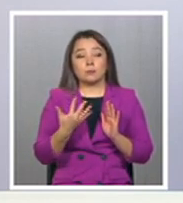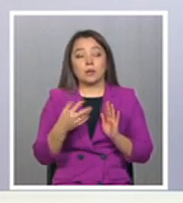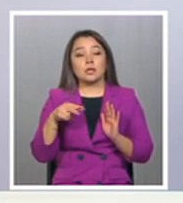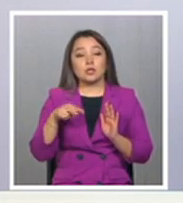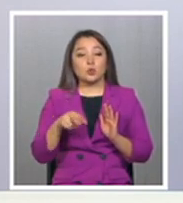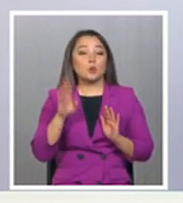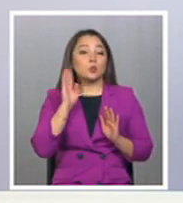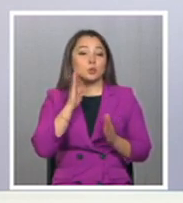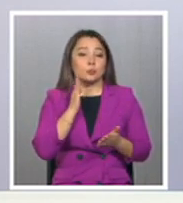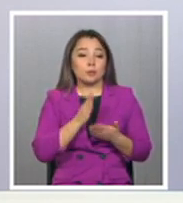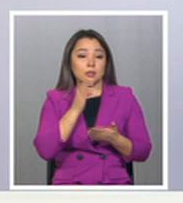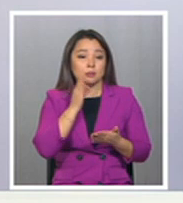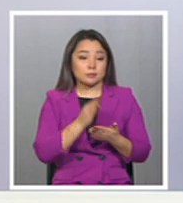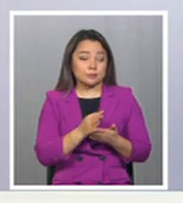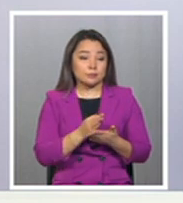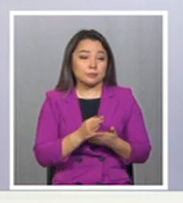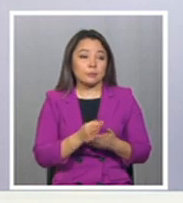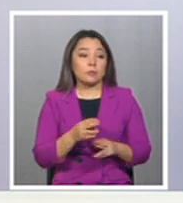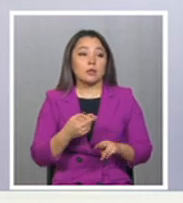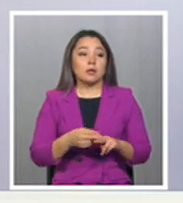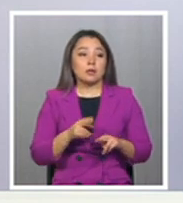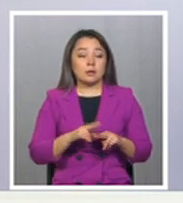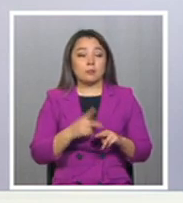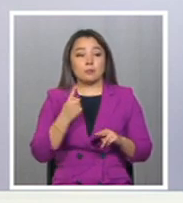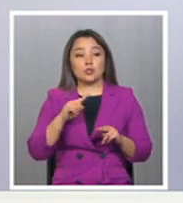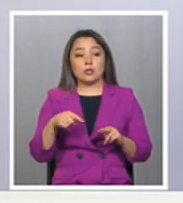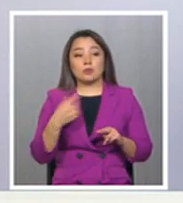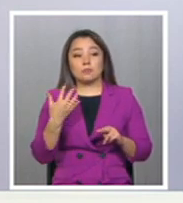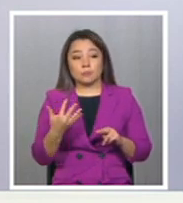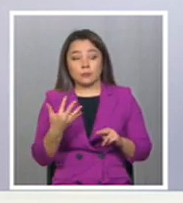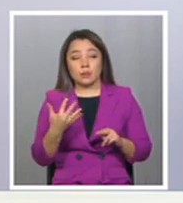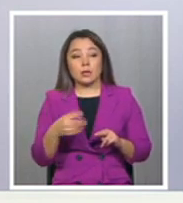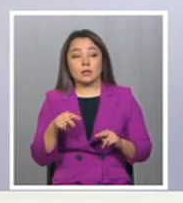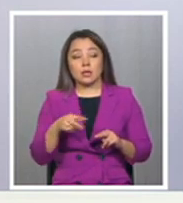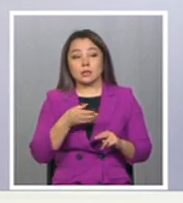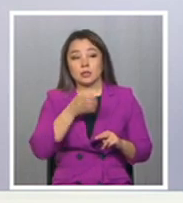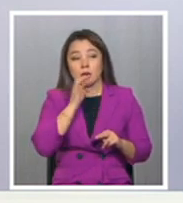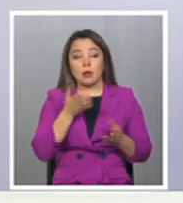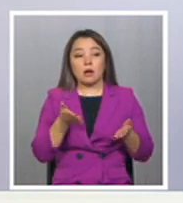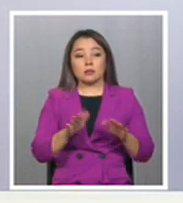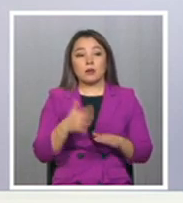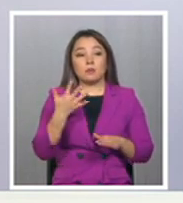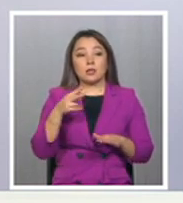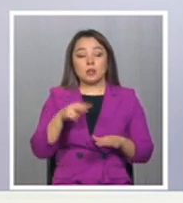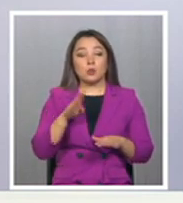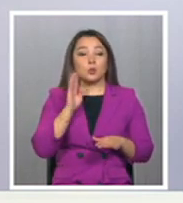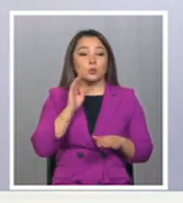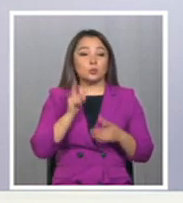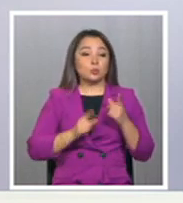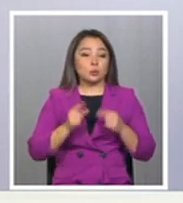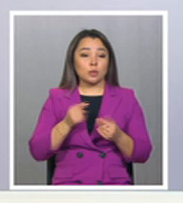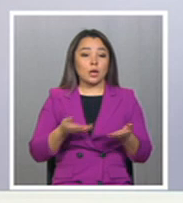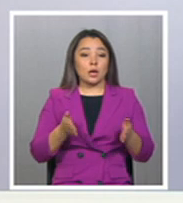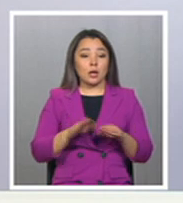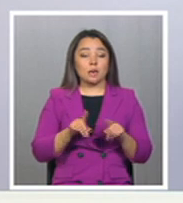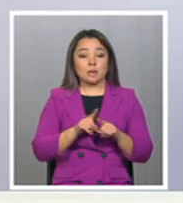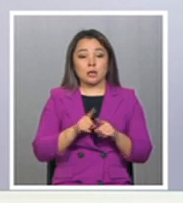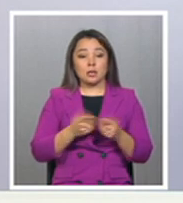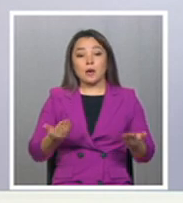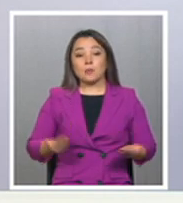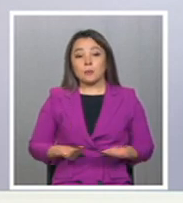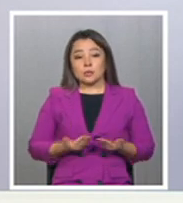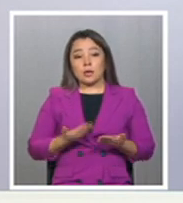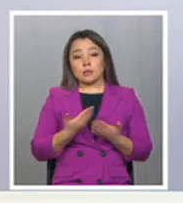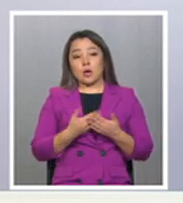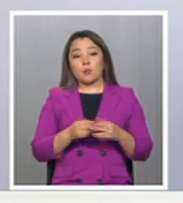болсын. Оның біз 1,5 литрін ішіп қойсақ, 5 литр сүт қалды деген сияқты өмірден де мысалмен